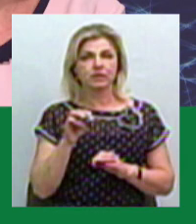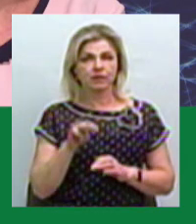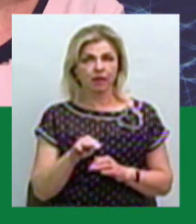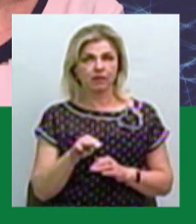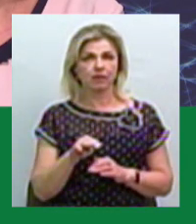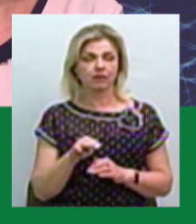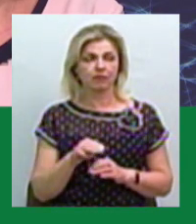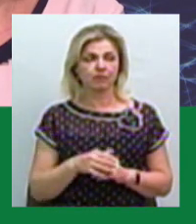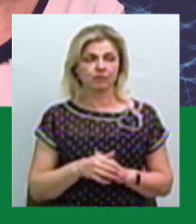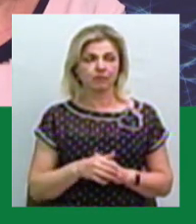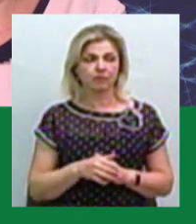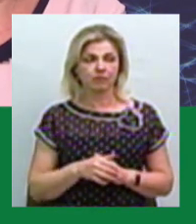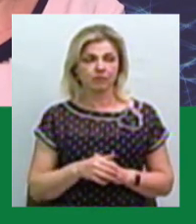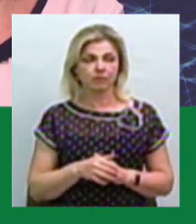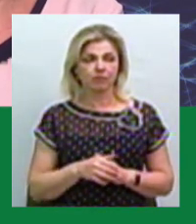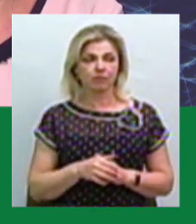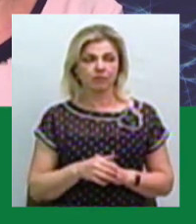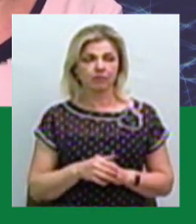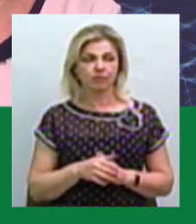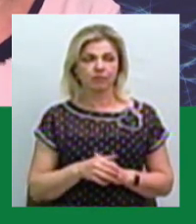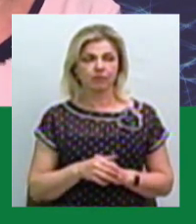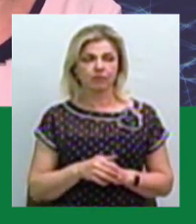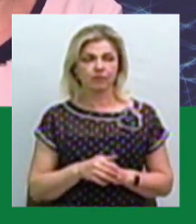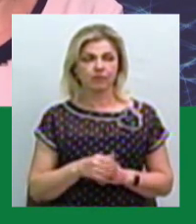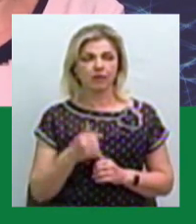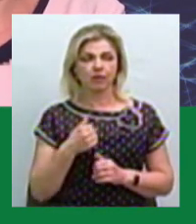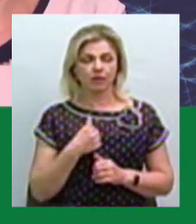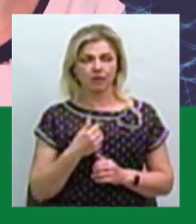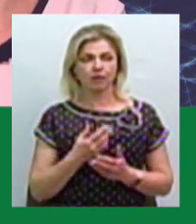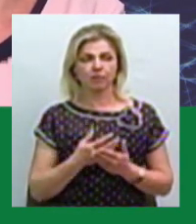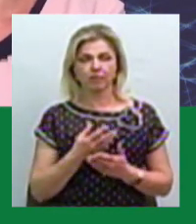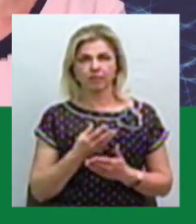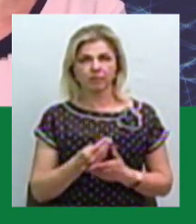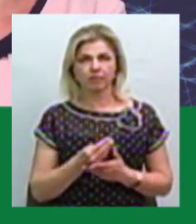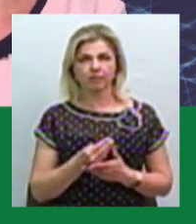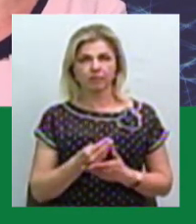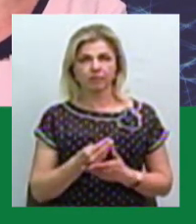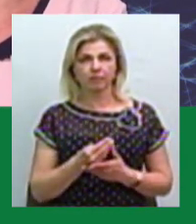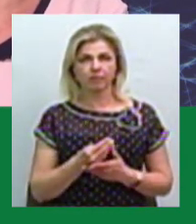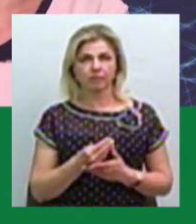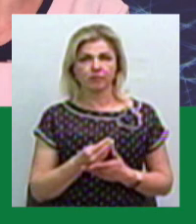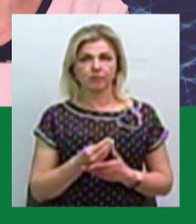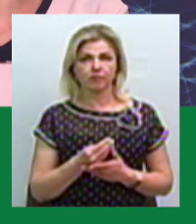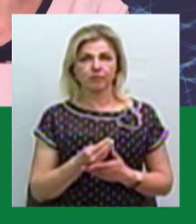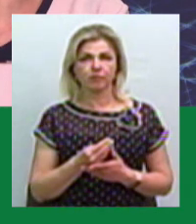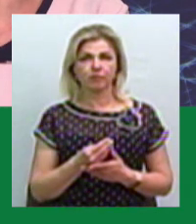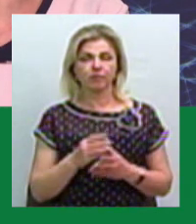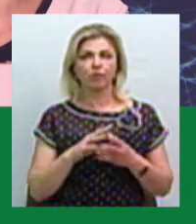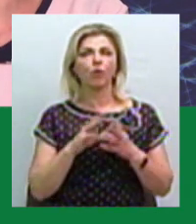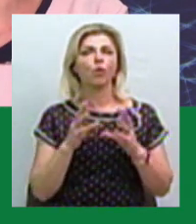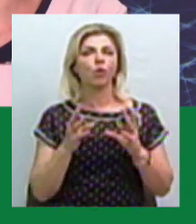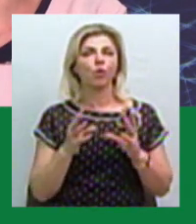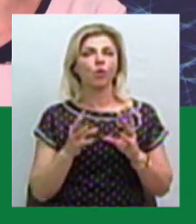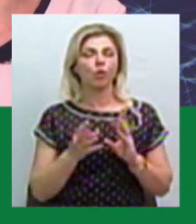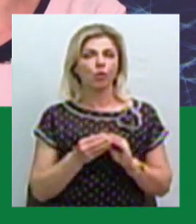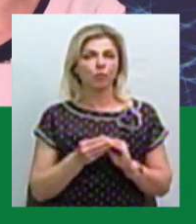прочому. І зараз набігло десь 1300 гривень. Чи буде призначена субсидія, а за газ, який я